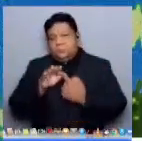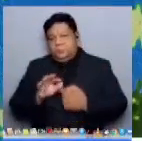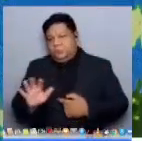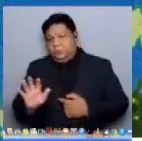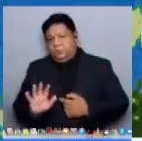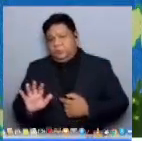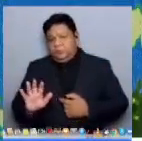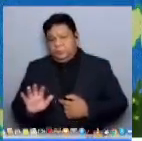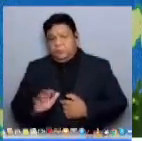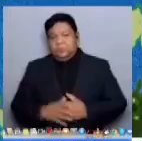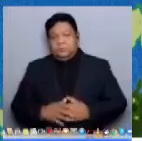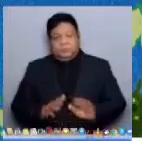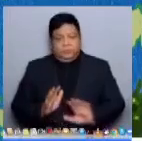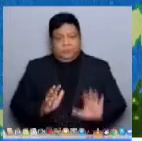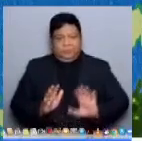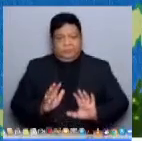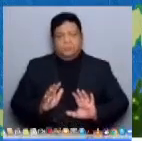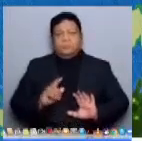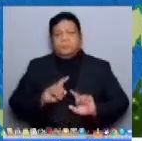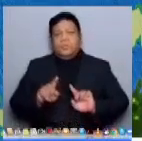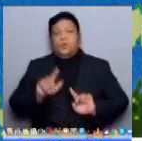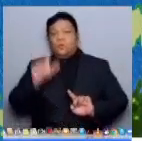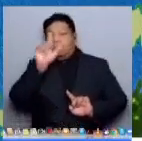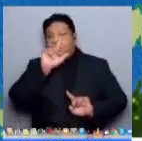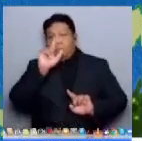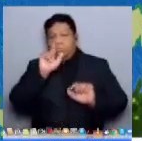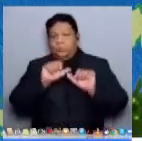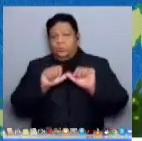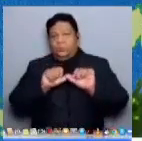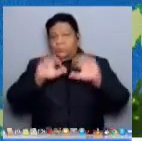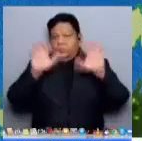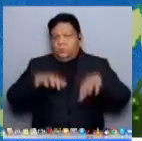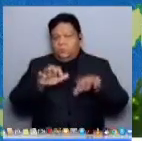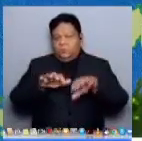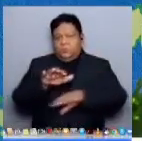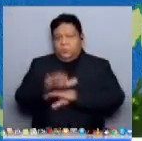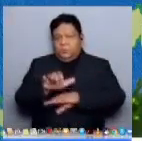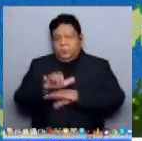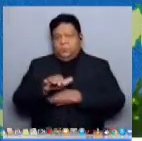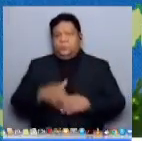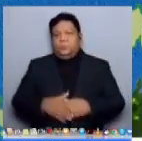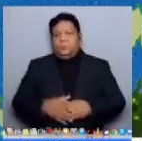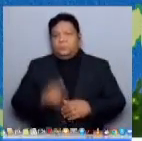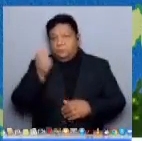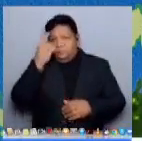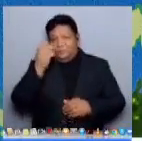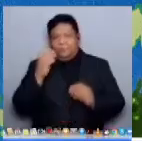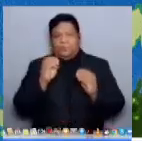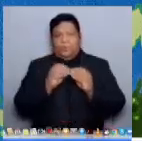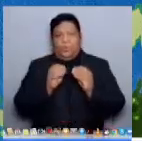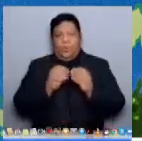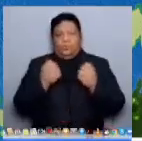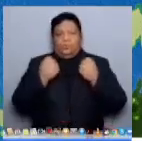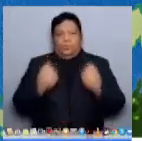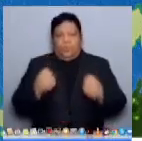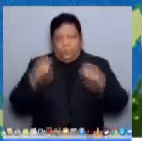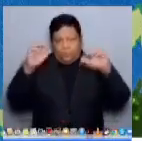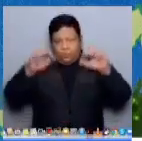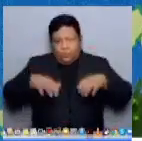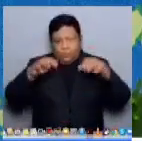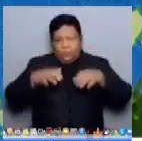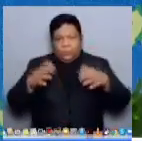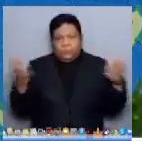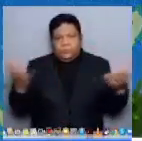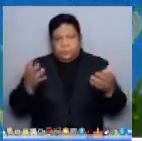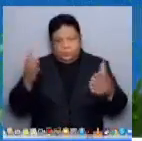tuloy-tuloy pa rin yung mga thunderstorms sa hapon. At muli, mga kapuso, ha, mas marami ng malalakas na ulan dyan sa Mindanao bukas araw ng